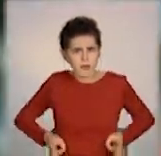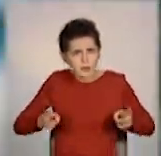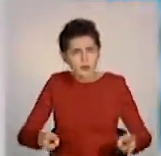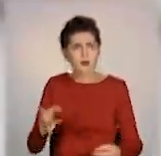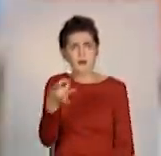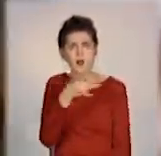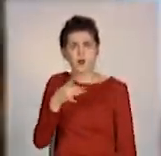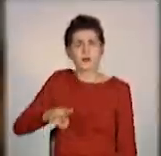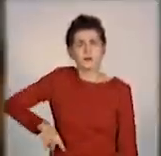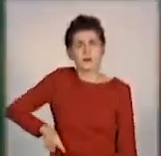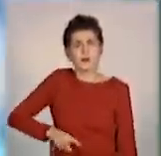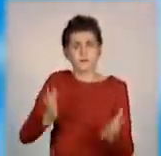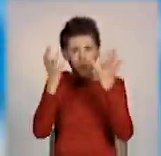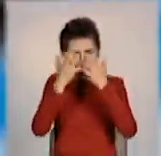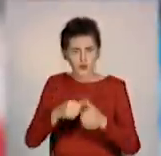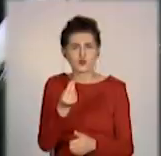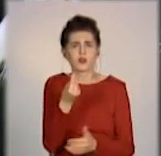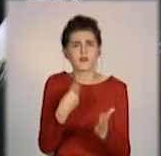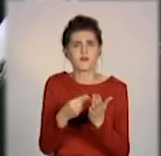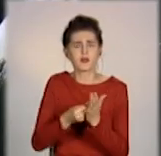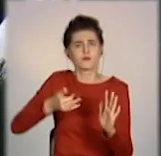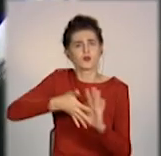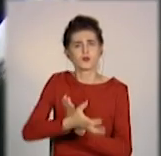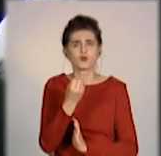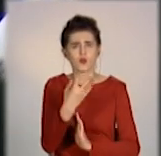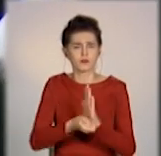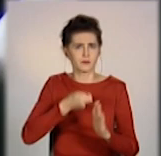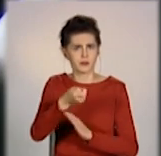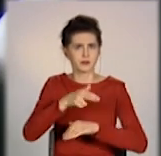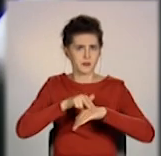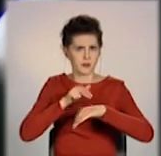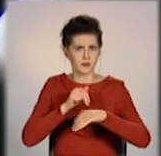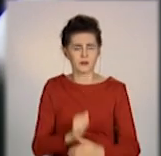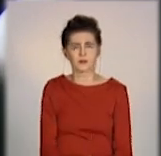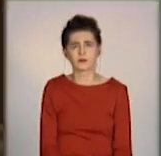ще підраховують та по допомогу звернулися до поліції.